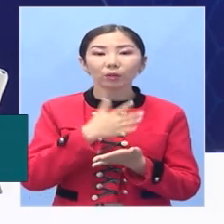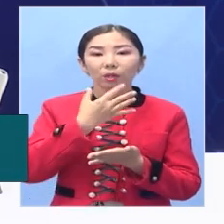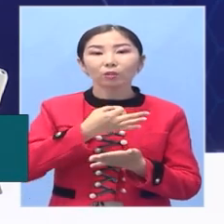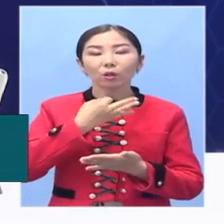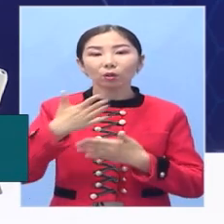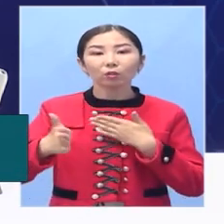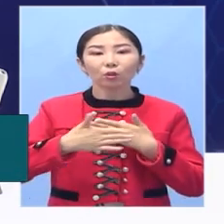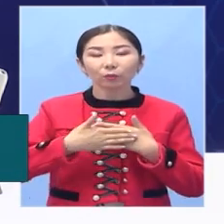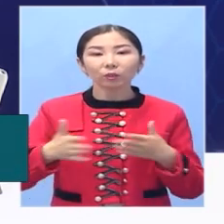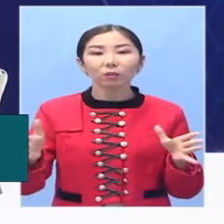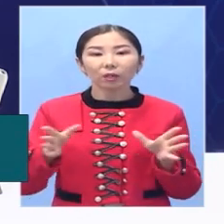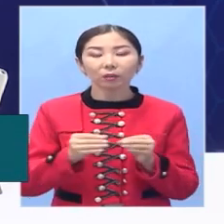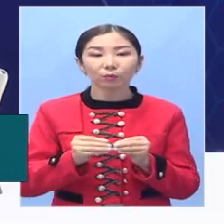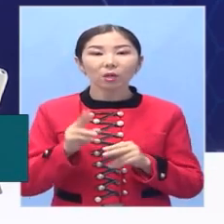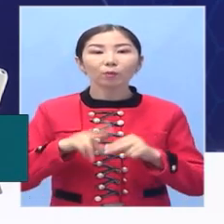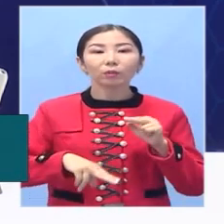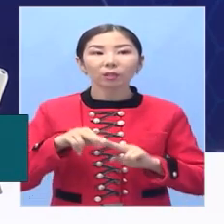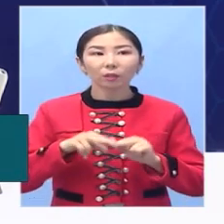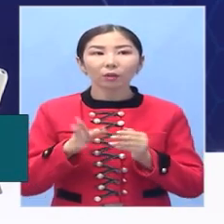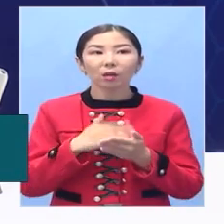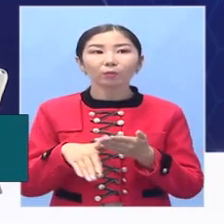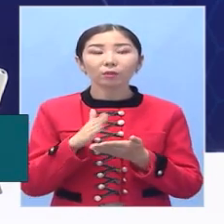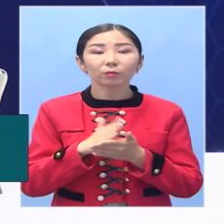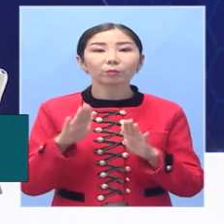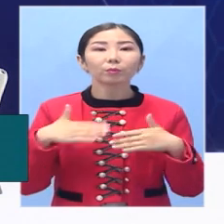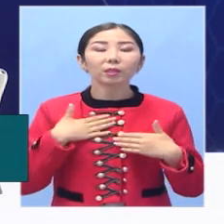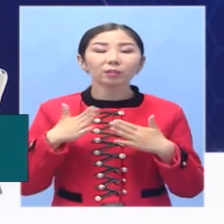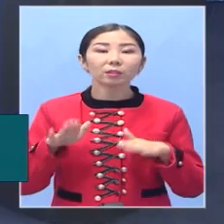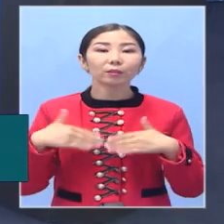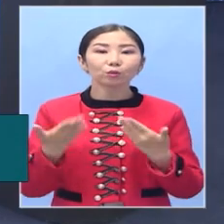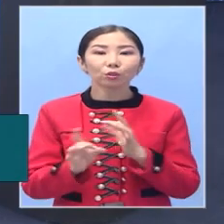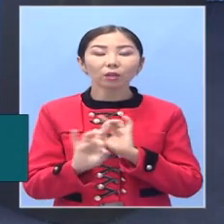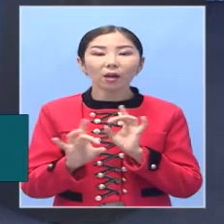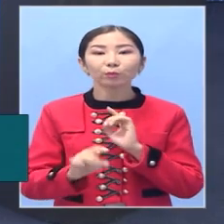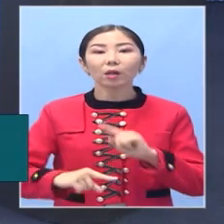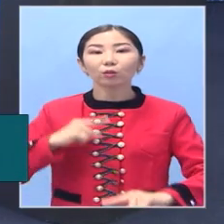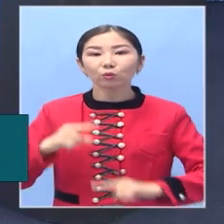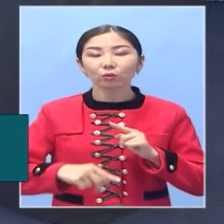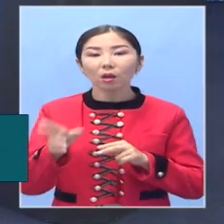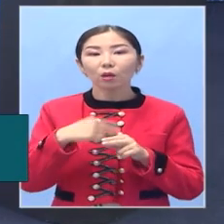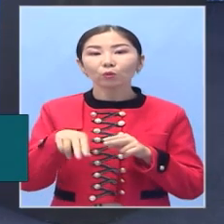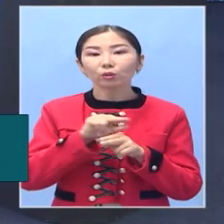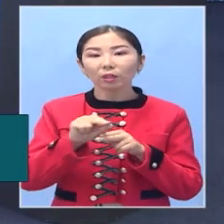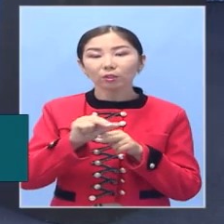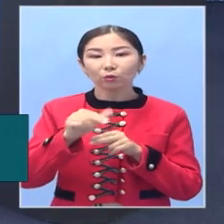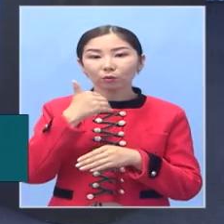тастайтын мердигерлер бар азыр. Мен сизге түшүндүрөйүн. Жанагыдай мисалы агымдагы жөндөө, орташа жөндөө деп мен бөлүп отурмун го,